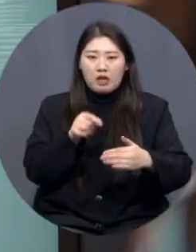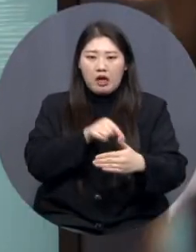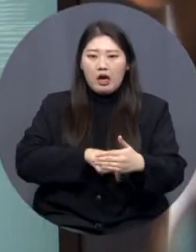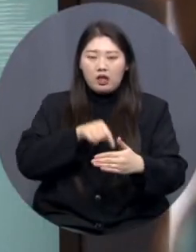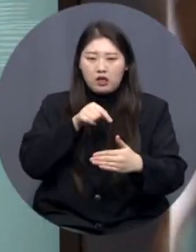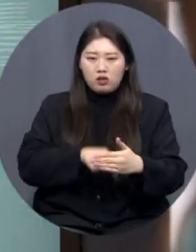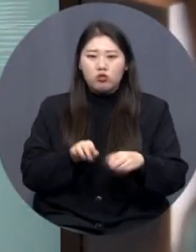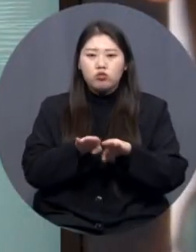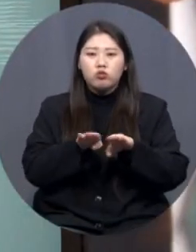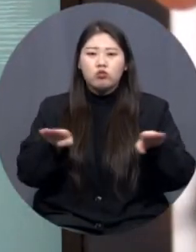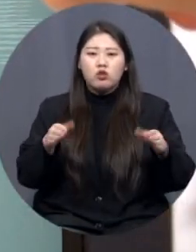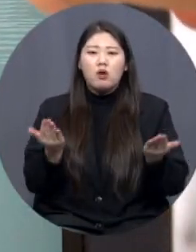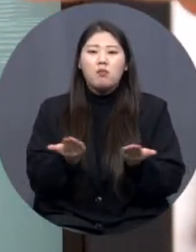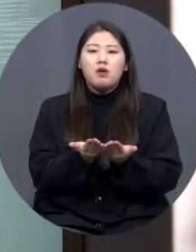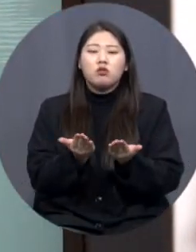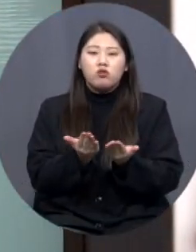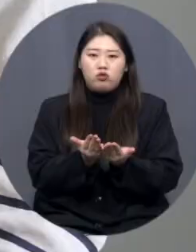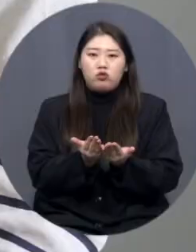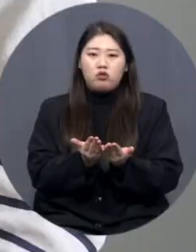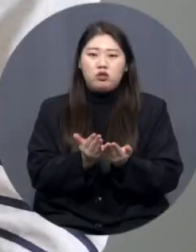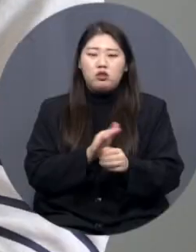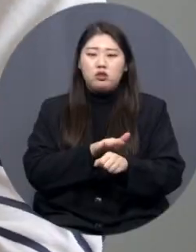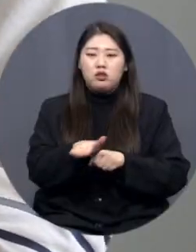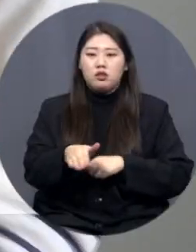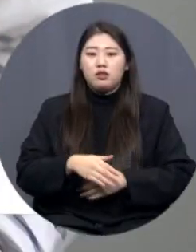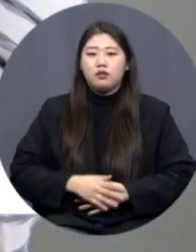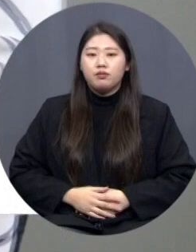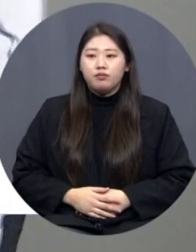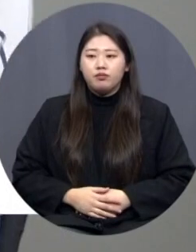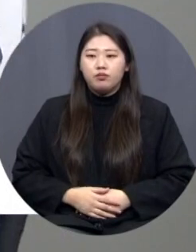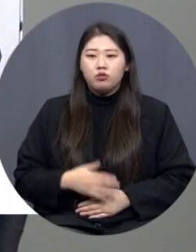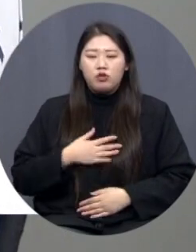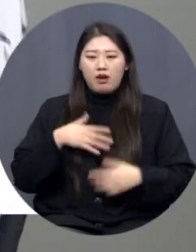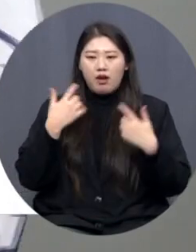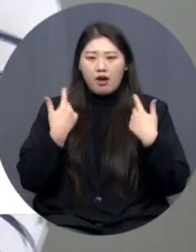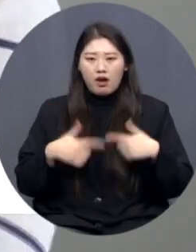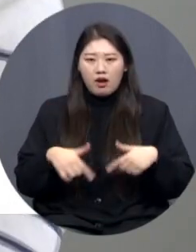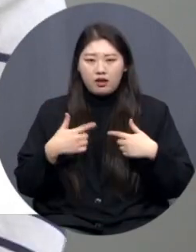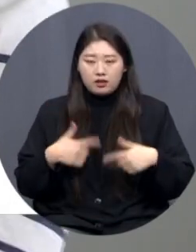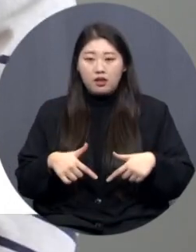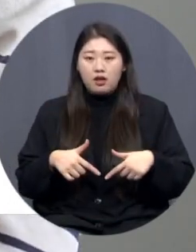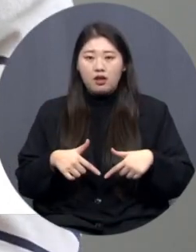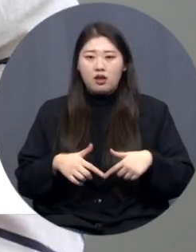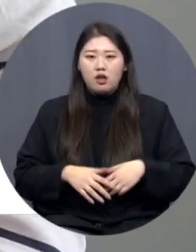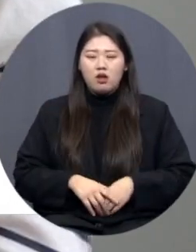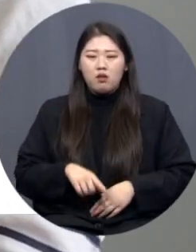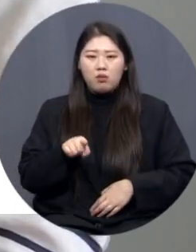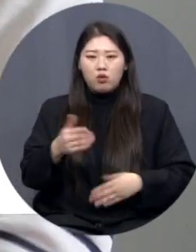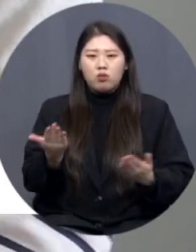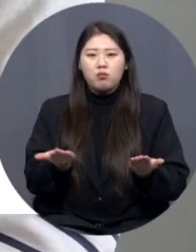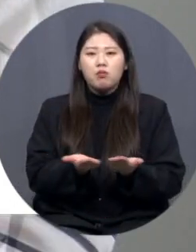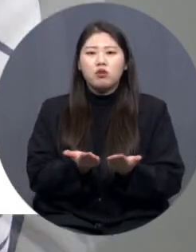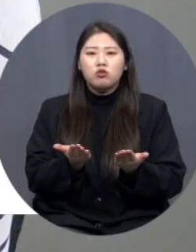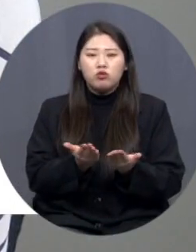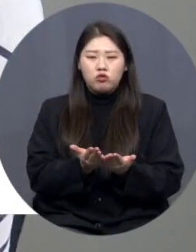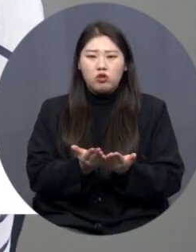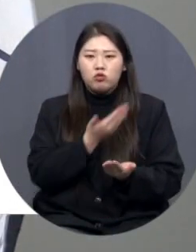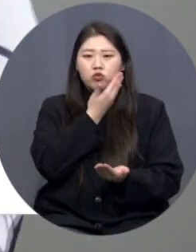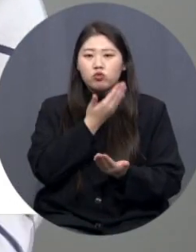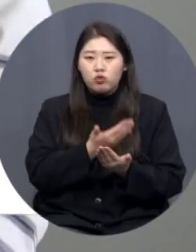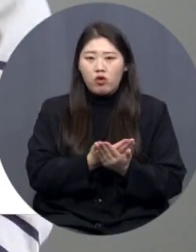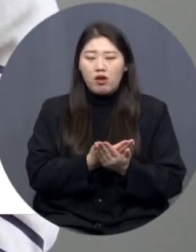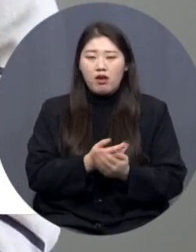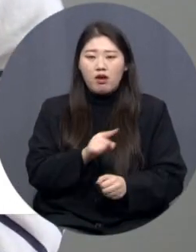수급 균형을 맞추는 역할을 하고 있습니다. 이게 항상 서플라이 디맨드를 얼마나 잘 맞추냐라는 게임이거든요.